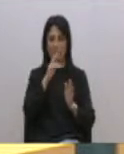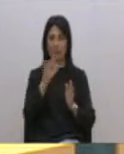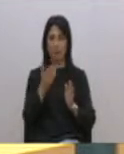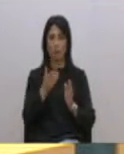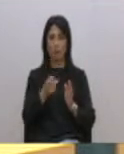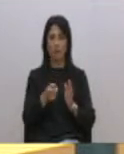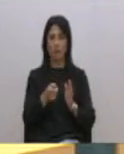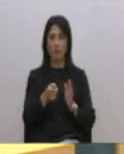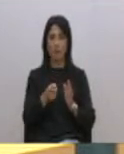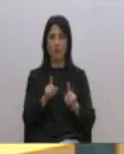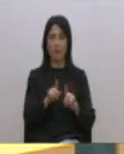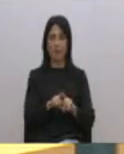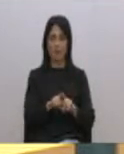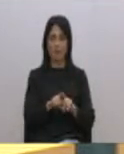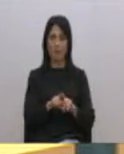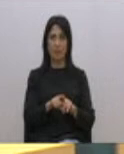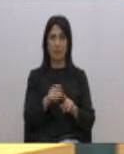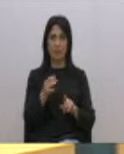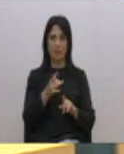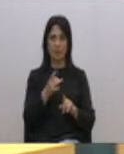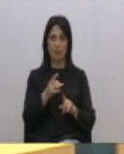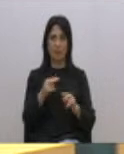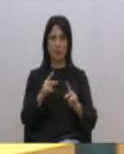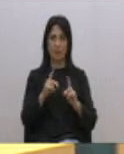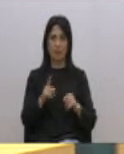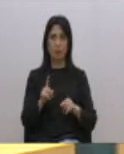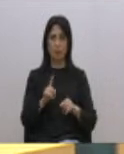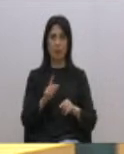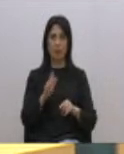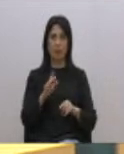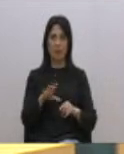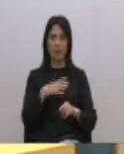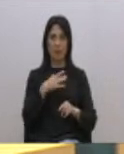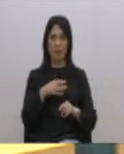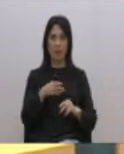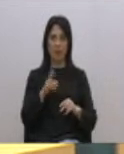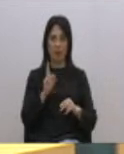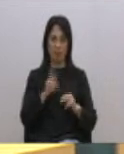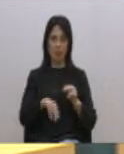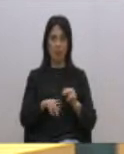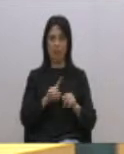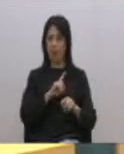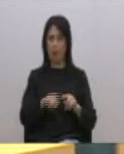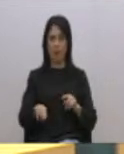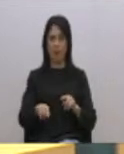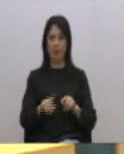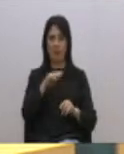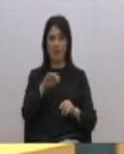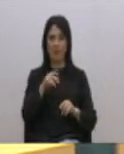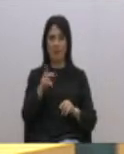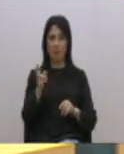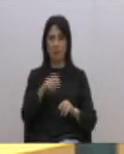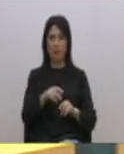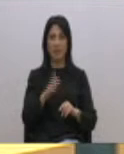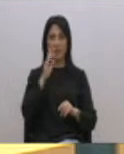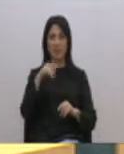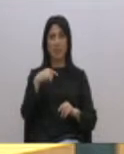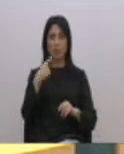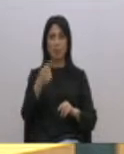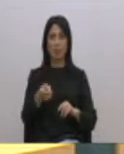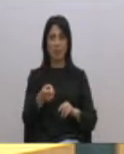რომელიც ასევე კიდევ ერთხელ დამიდასტურეს, რომ იქნა აღმოფხვრილი ძალიან ოპერატიულად და